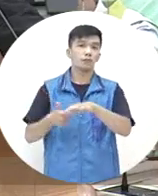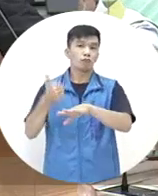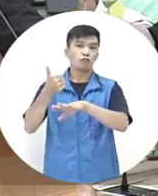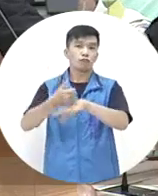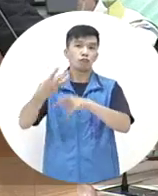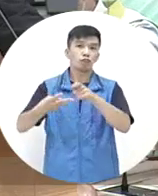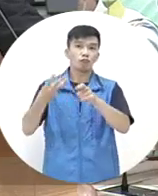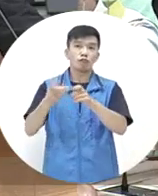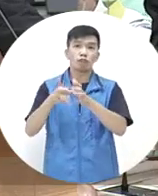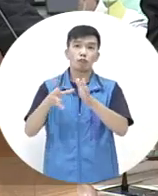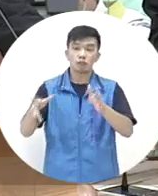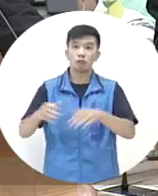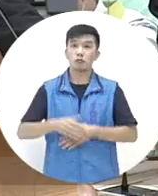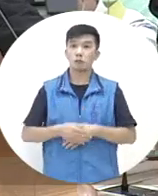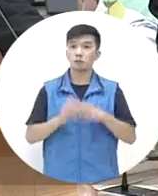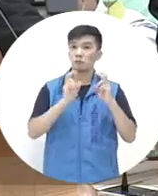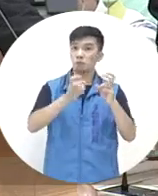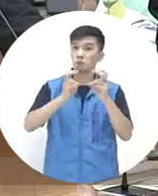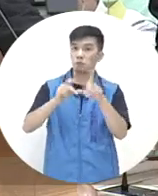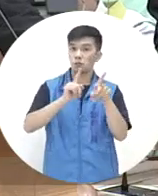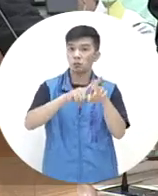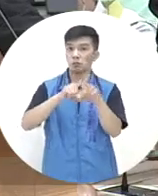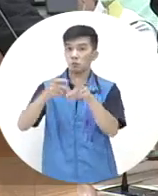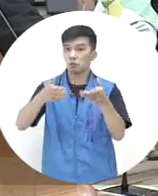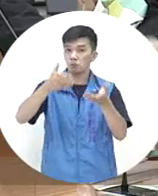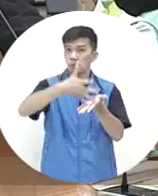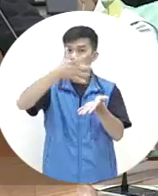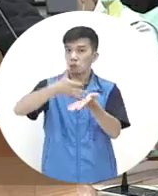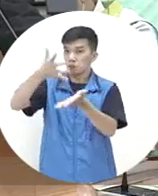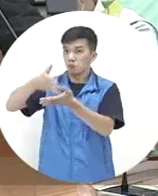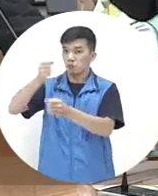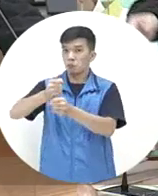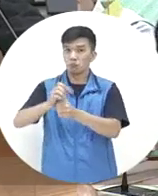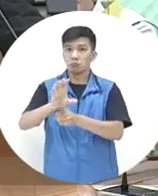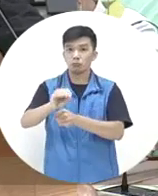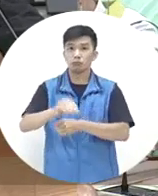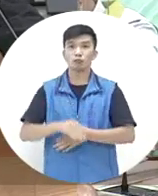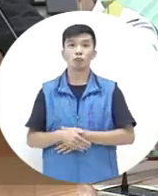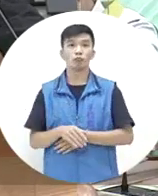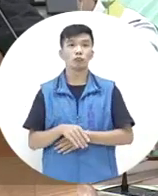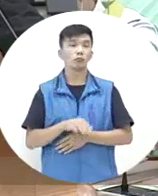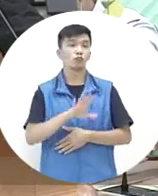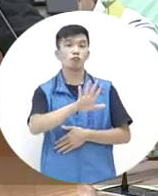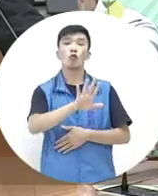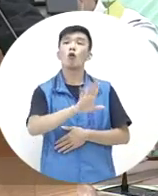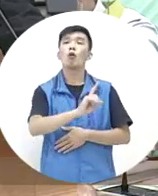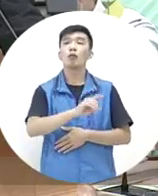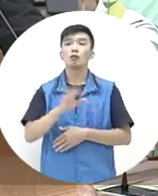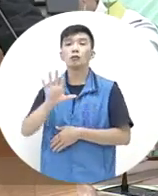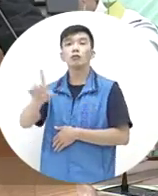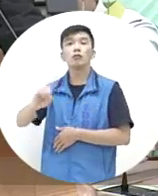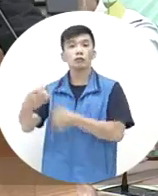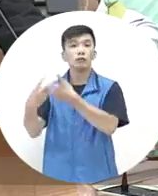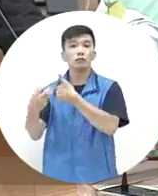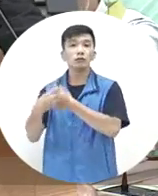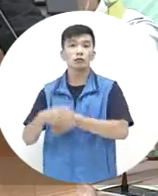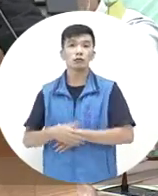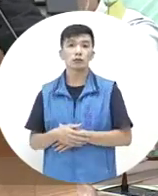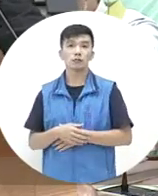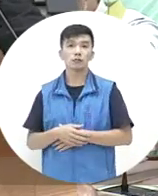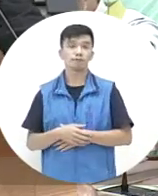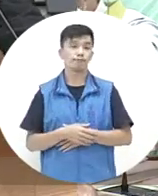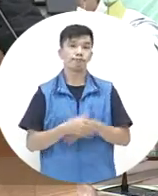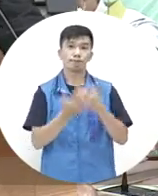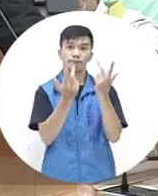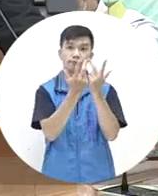到哪里，都更有做到哪里吗？ 跟着做啊，那边 跟着做，你哪里讲几个具体的来跟我讲。 新北市的现在